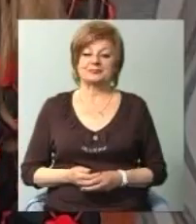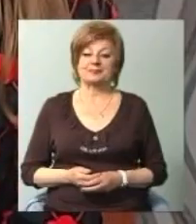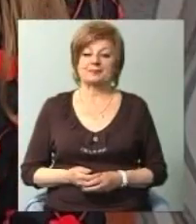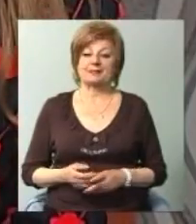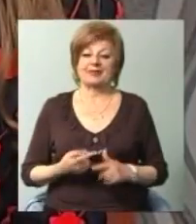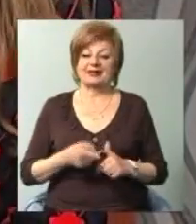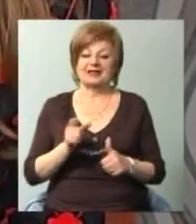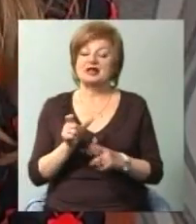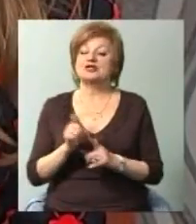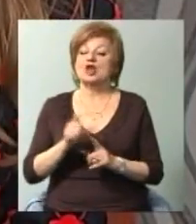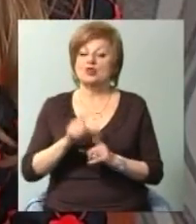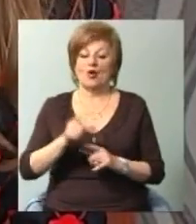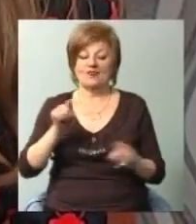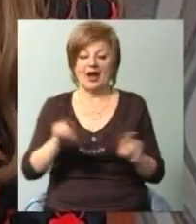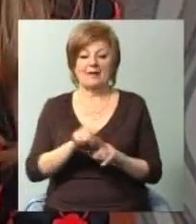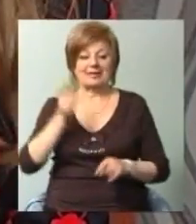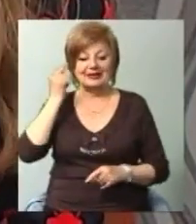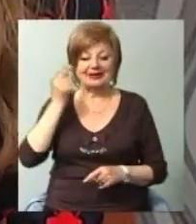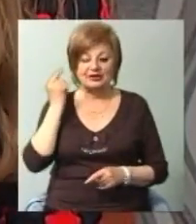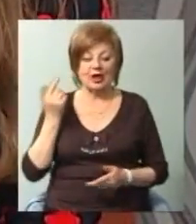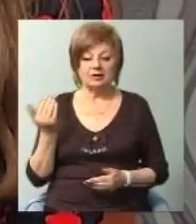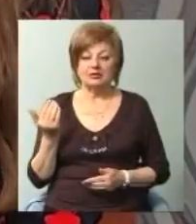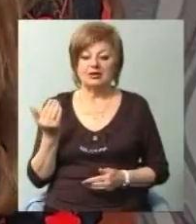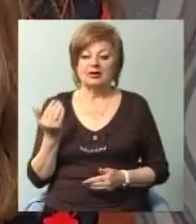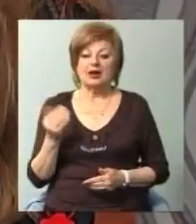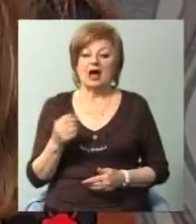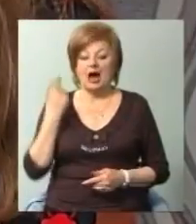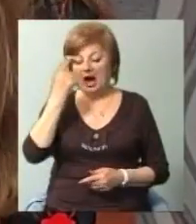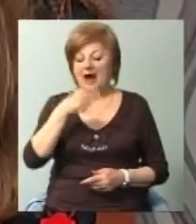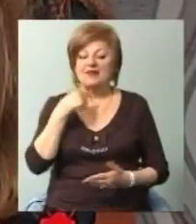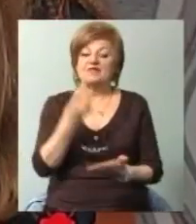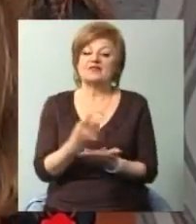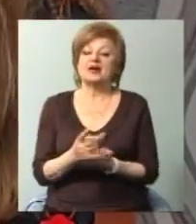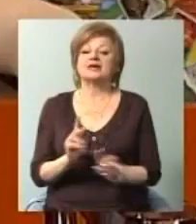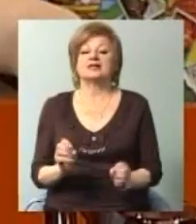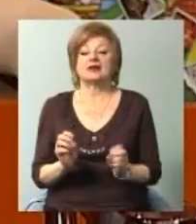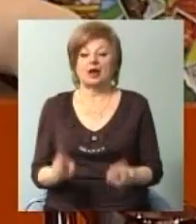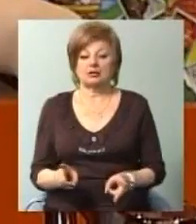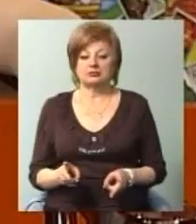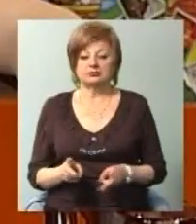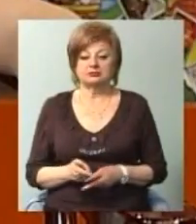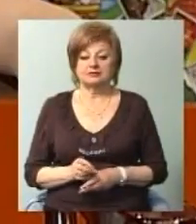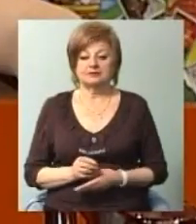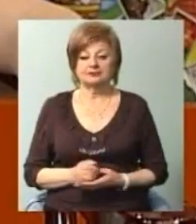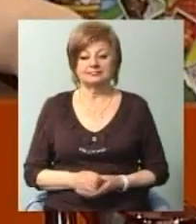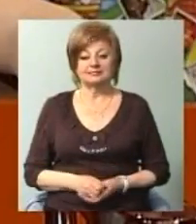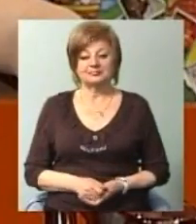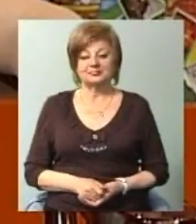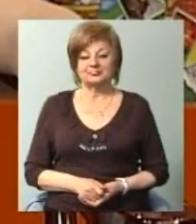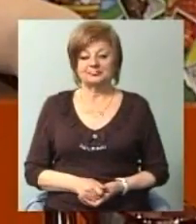Саме слово китайське, да? Таке Акіта Іну. А як ти гадаєш, а ззовні як виглядає ця собака?